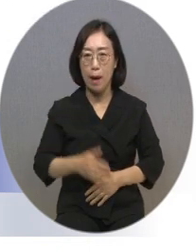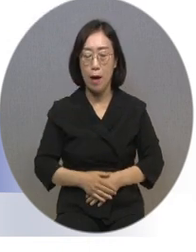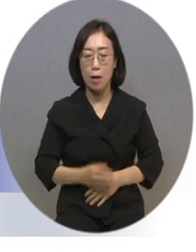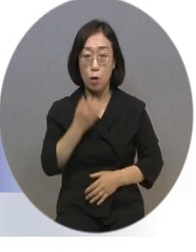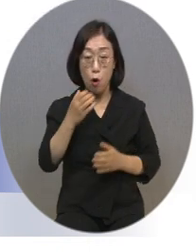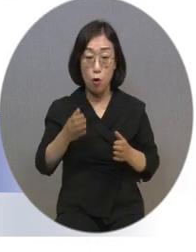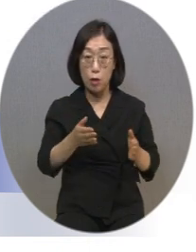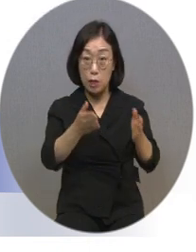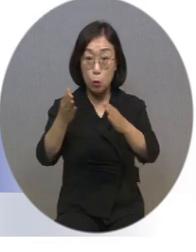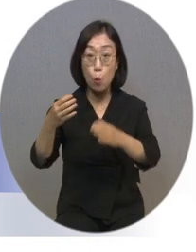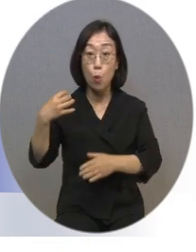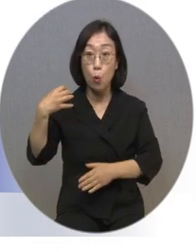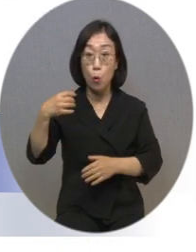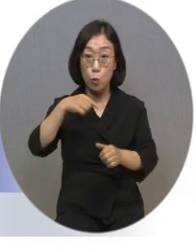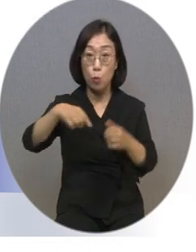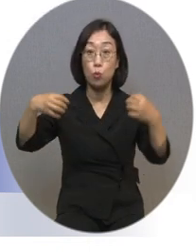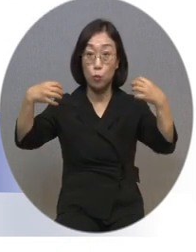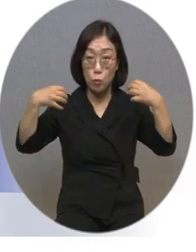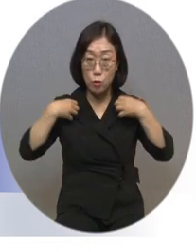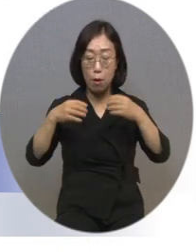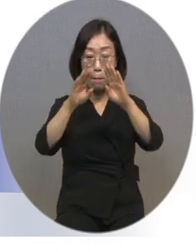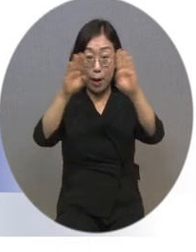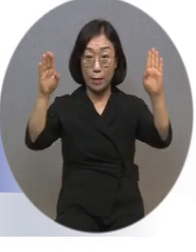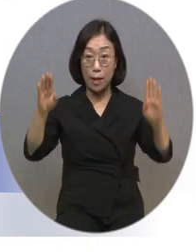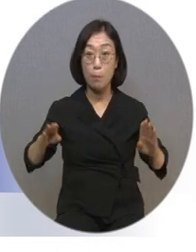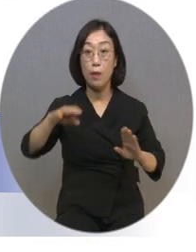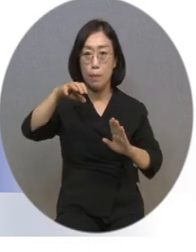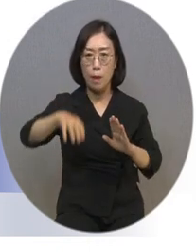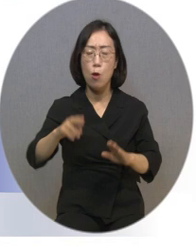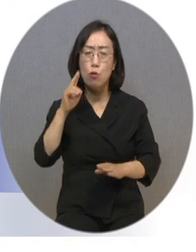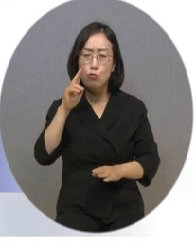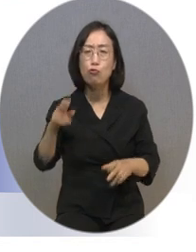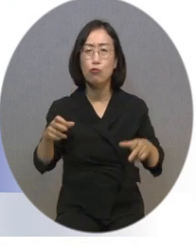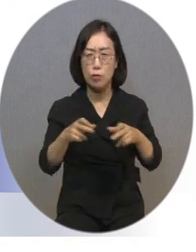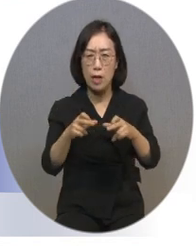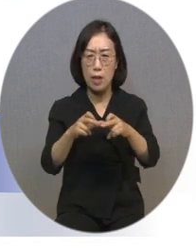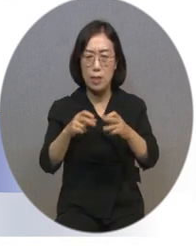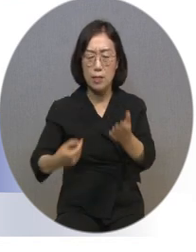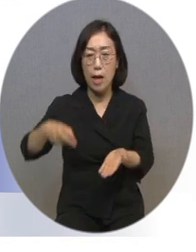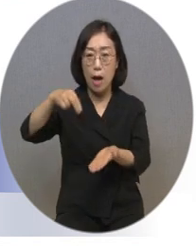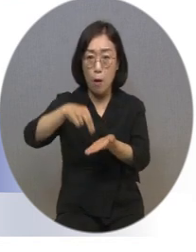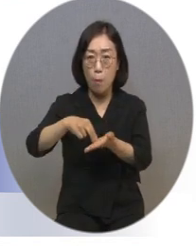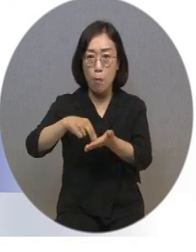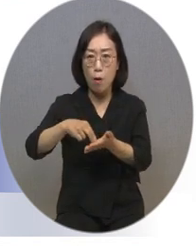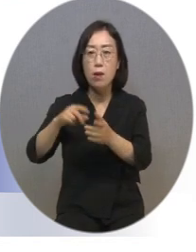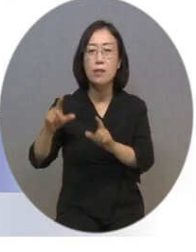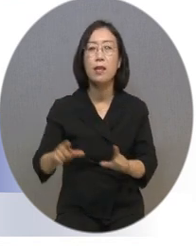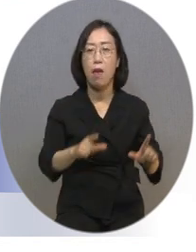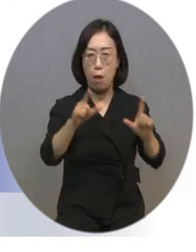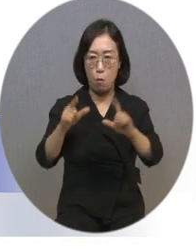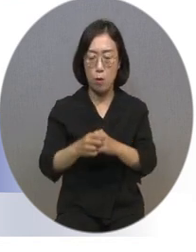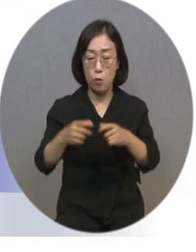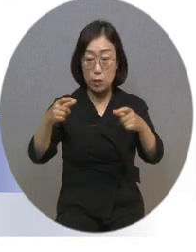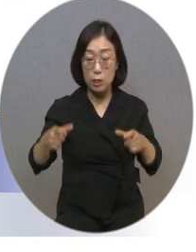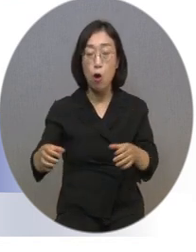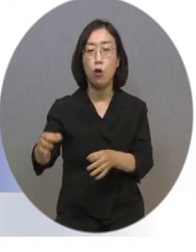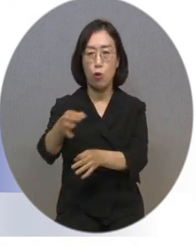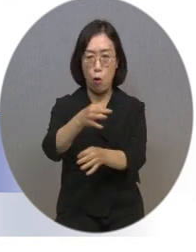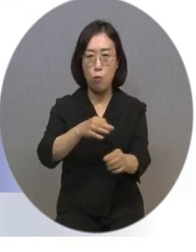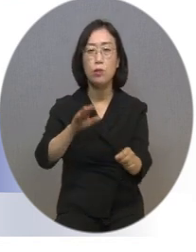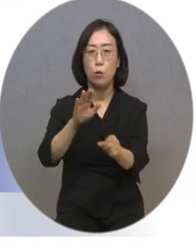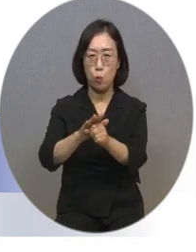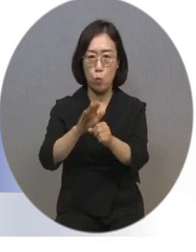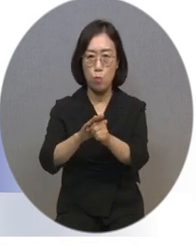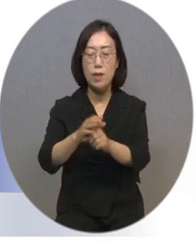중증장애인 생산품 구매 박람회를 통해 중증 장애인의 자활은 물론 지역 경제 활성화에도 도움이 될 수 있을